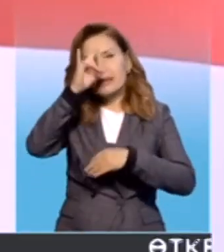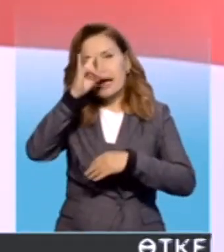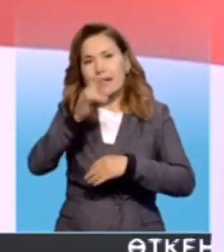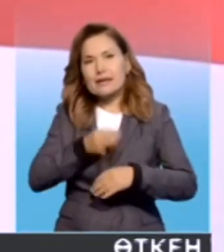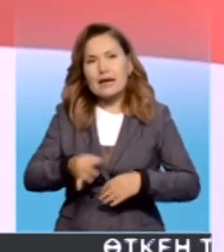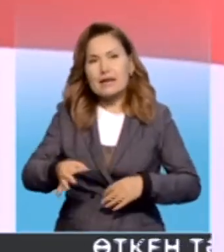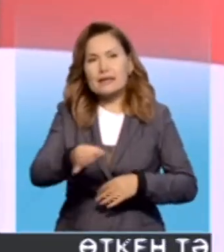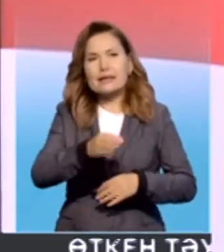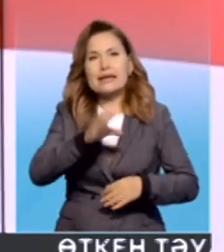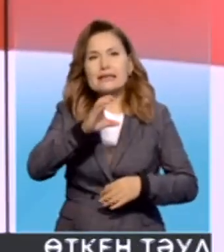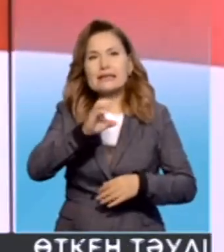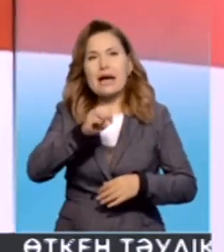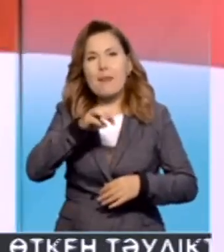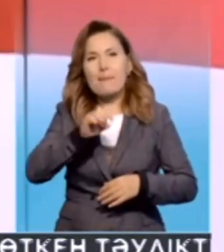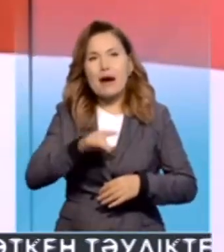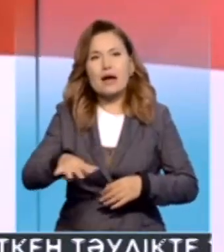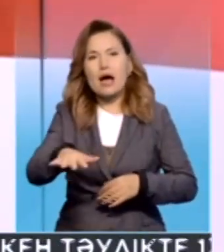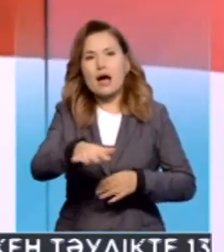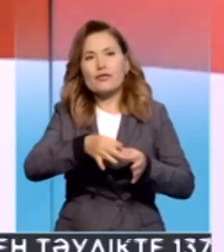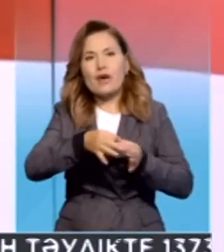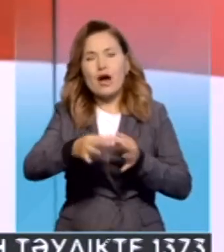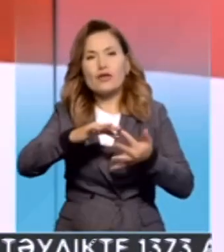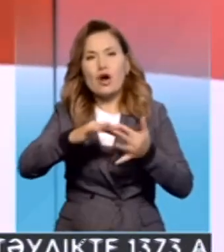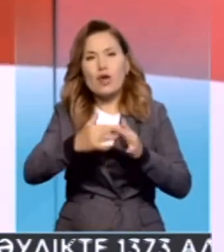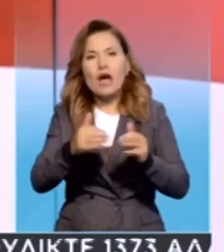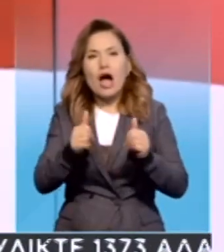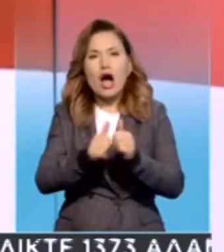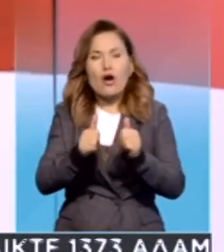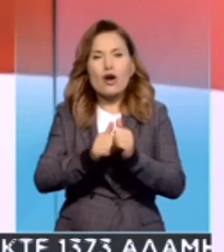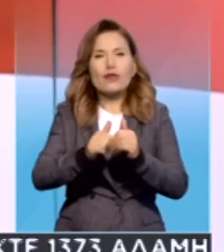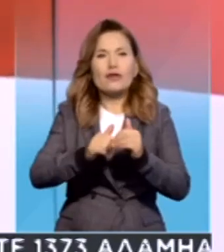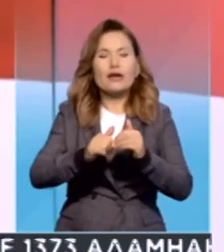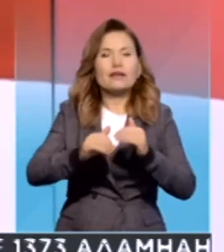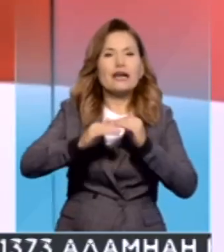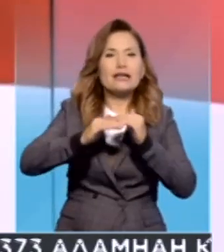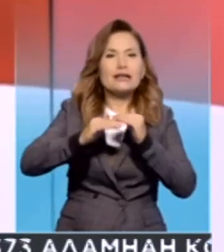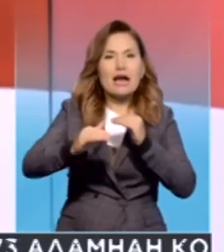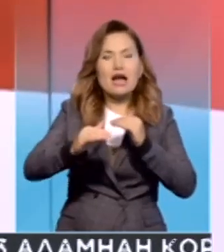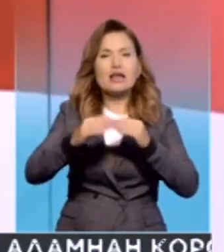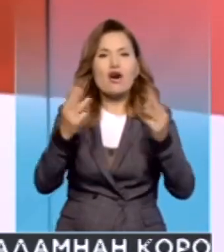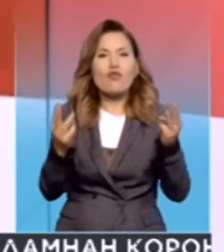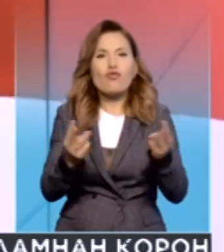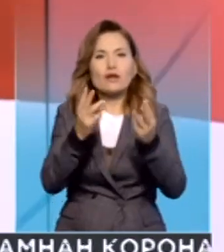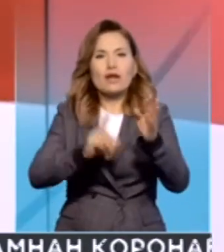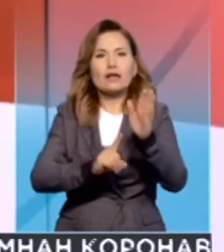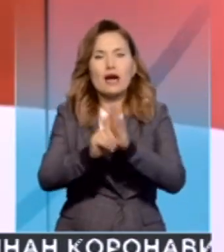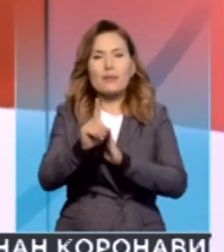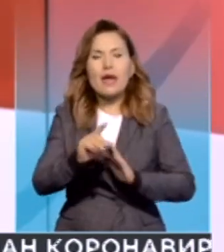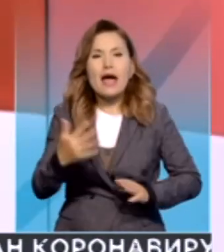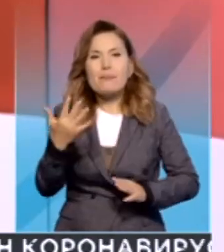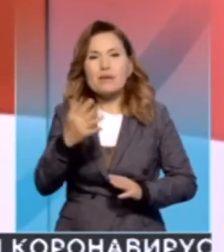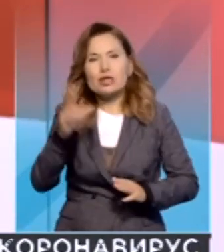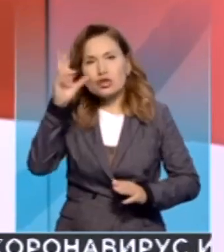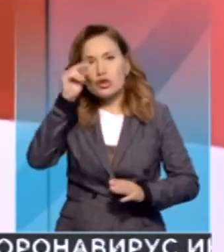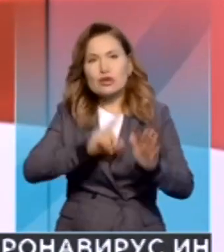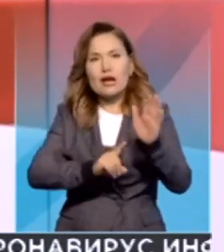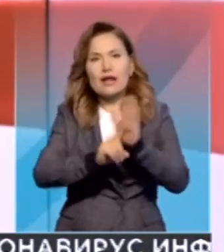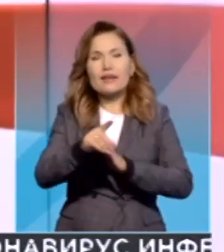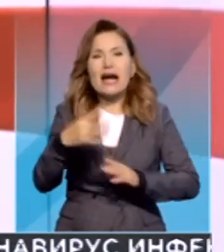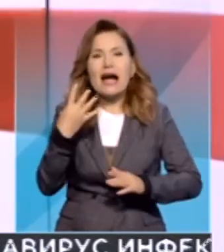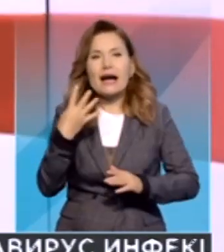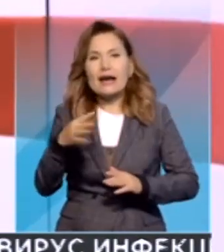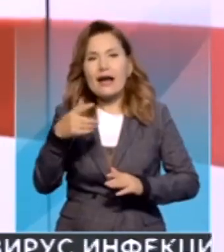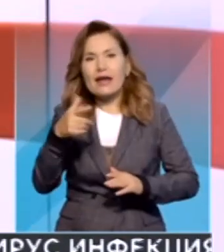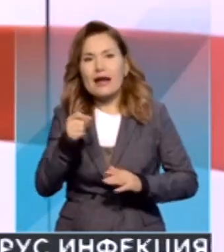Шығыстағы Самар ауданында Сарбел ауылының аумағында шабындық алқап өртеніп жатыр. Өрт тамыздың 5 күні тұтанған, бүгінге дейін 40 гектардан